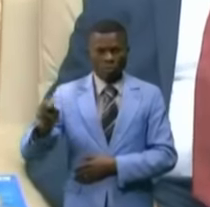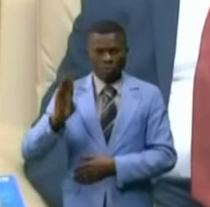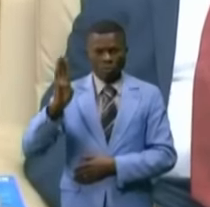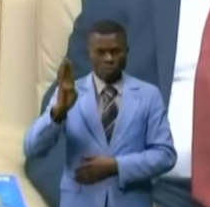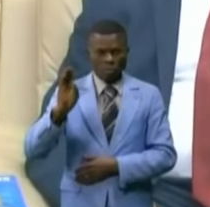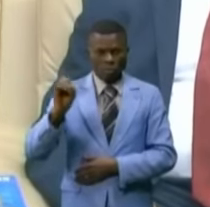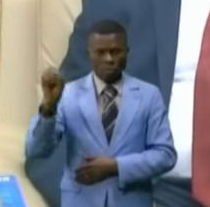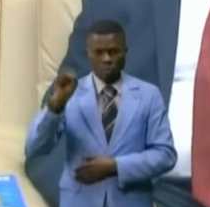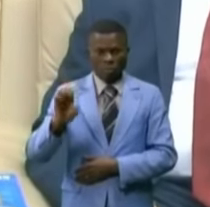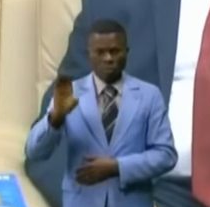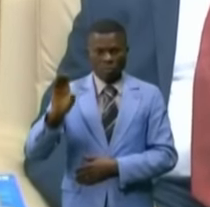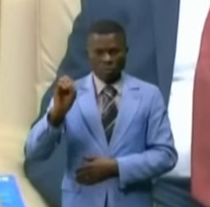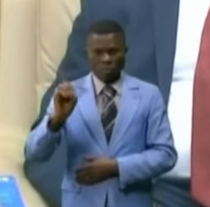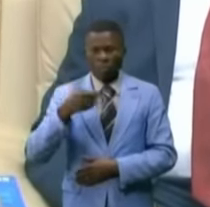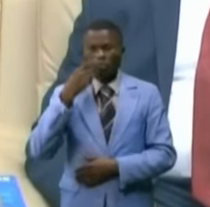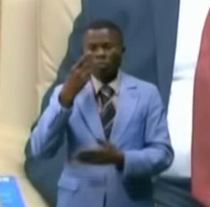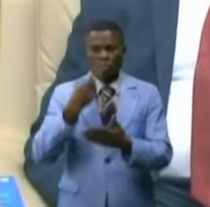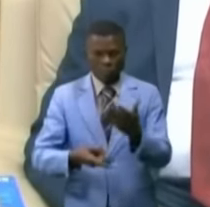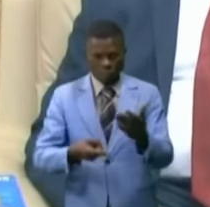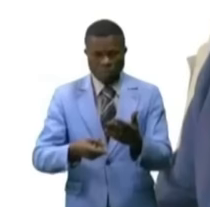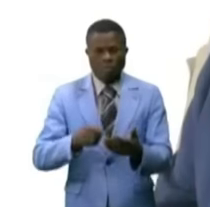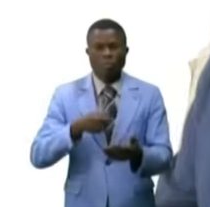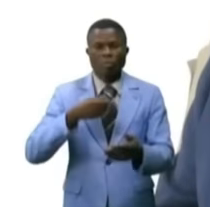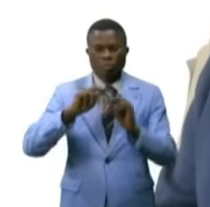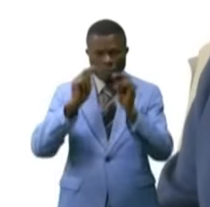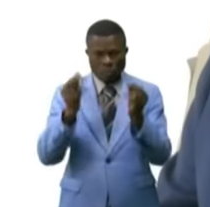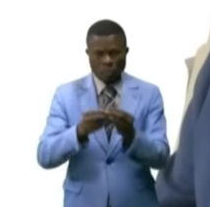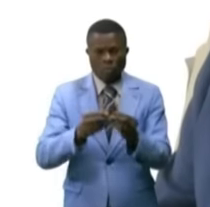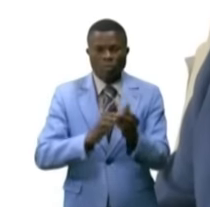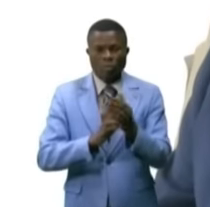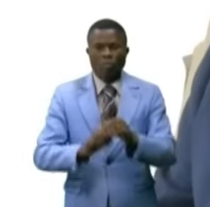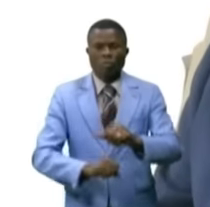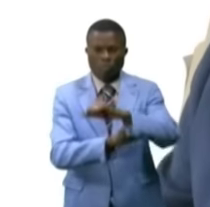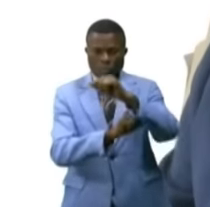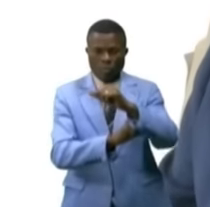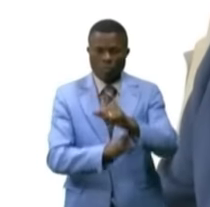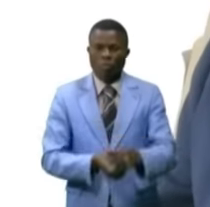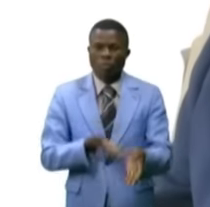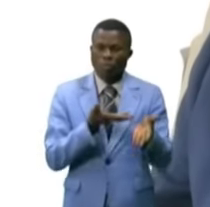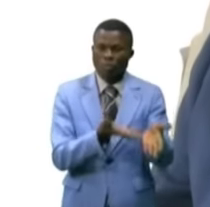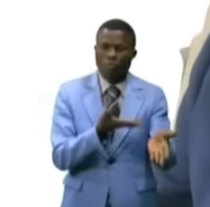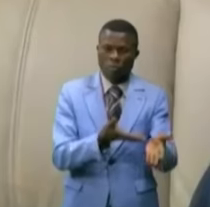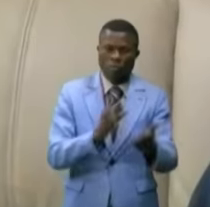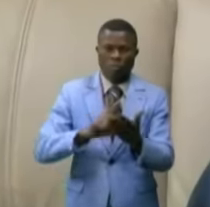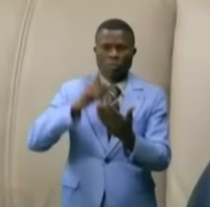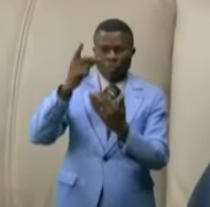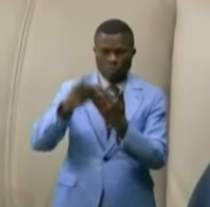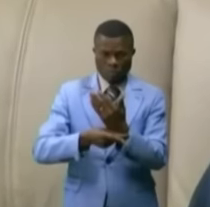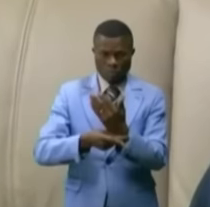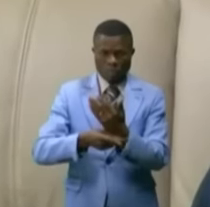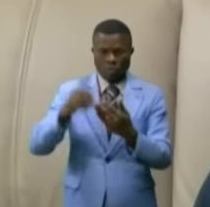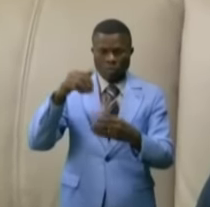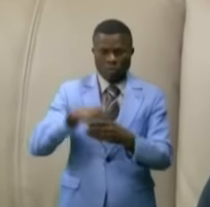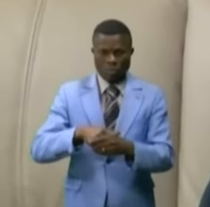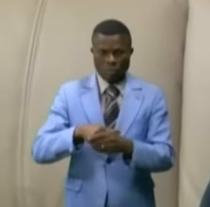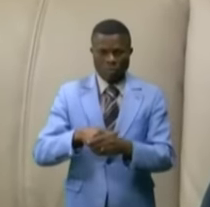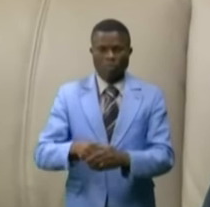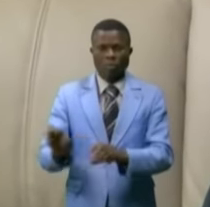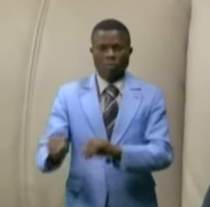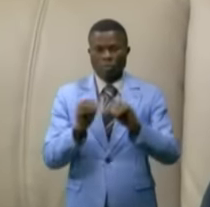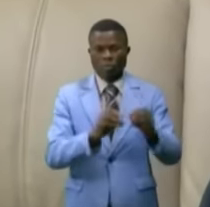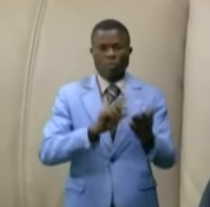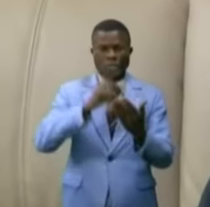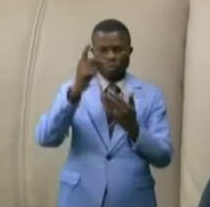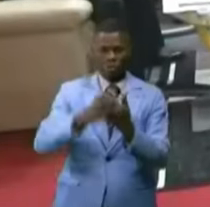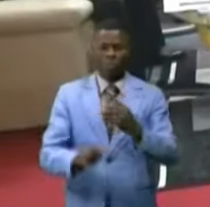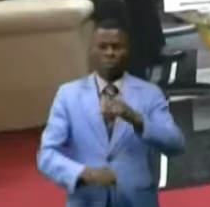il était question pour ce groupe de réitérer son soutien et son accompagnement au programme à travers la mise en œuvre du